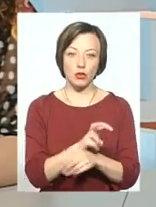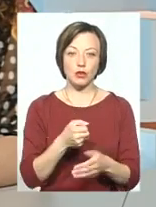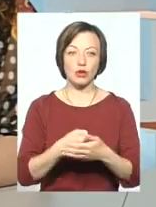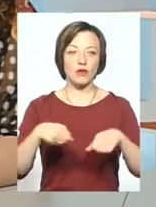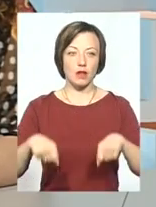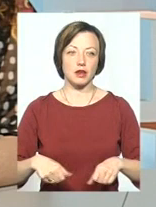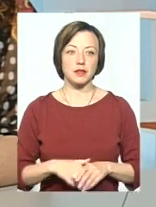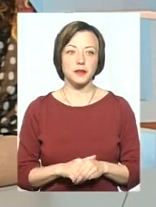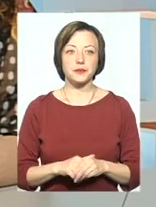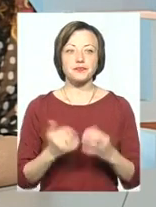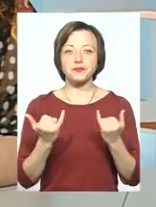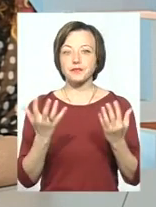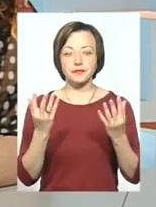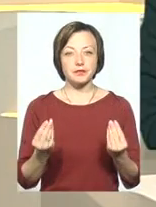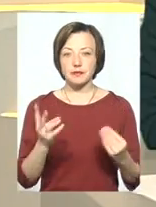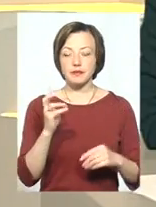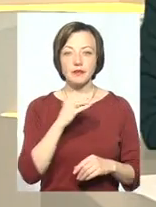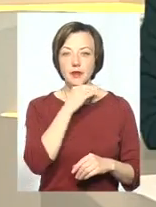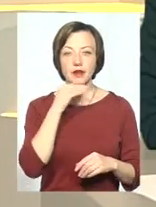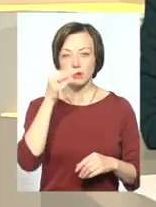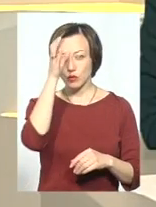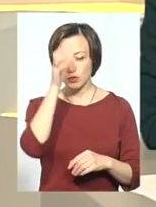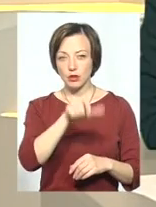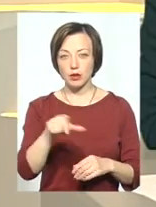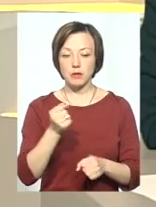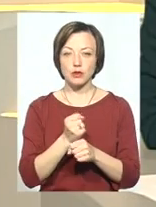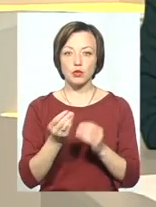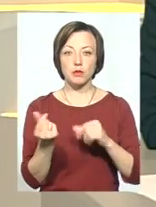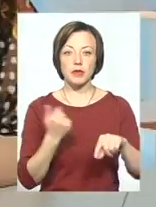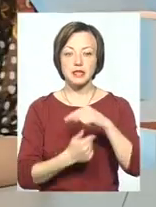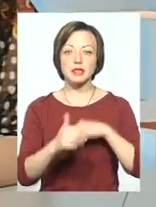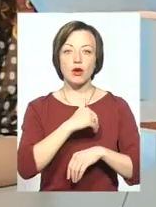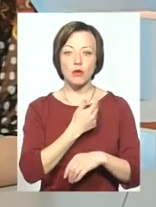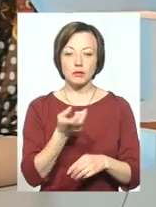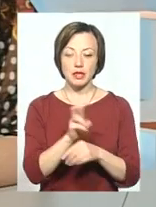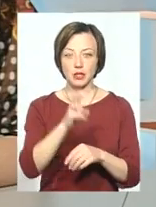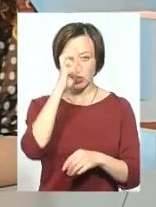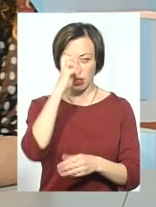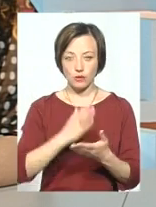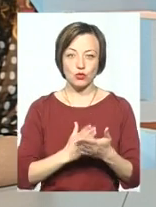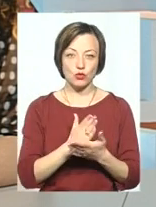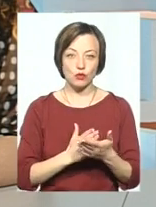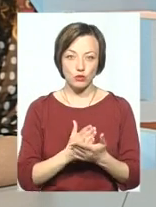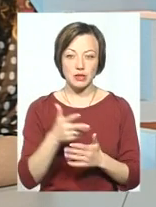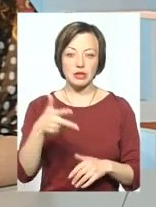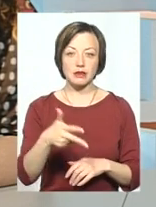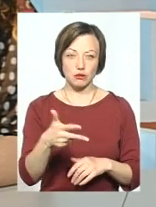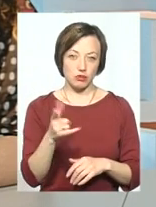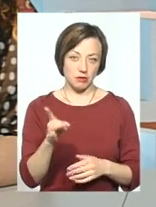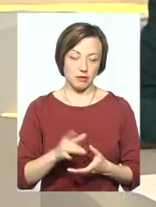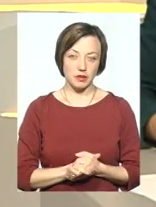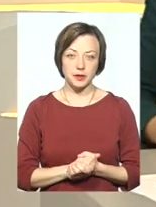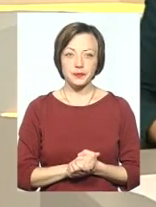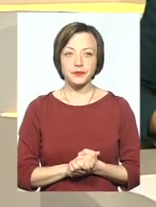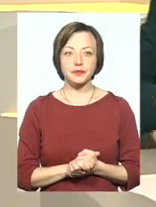влади. На сьогоднішній день не небагато розумних людей, які працюють в бізнесі, захочуть іти на державні посади в 3000 грн.